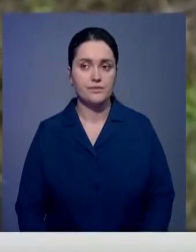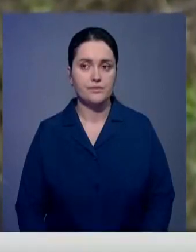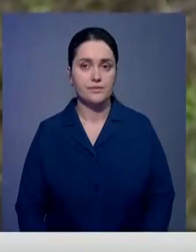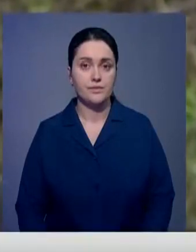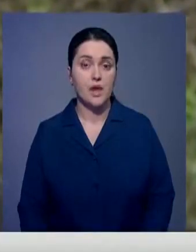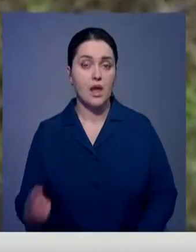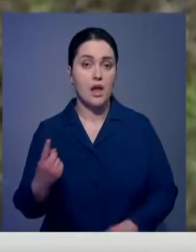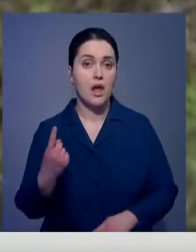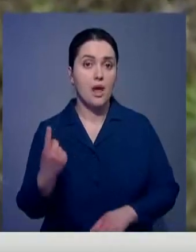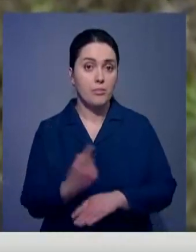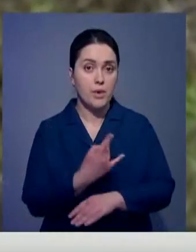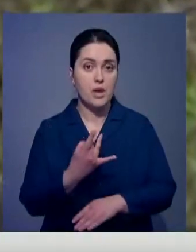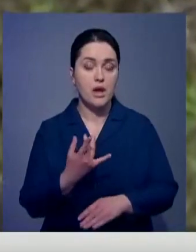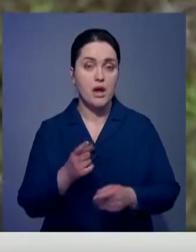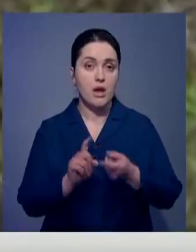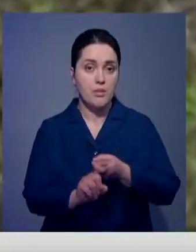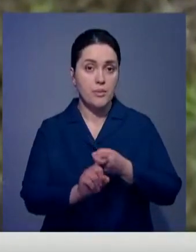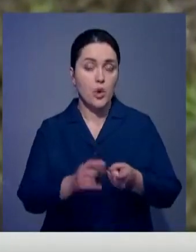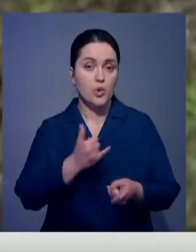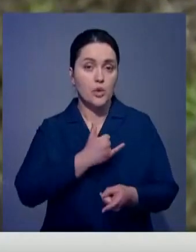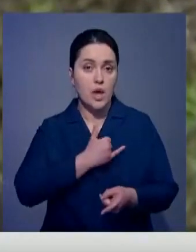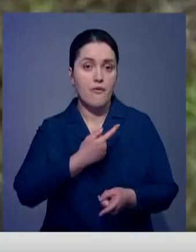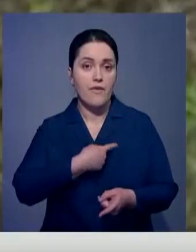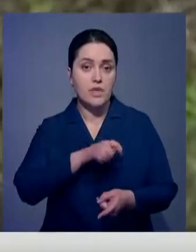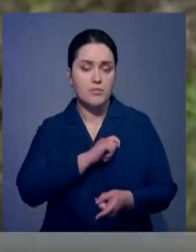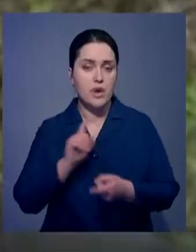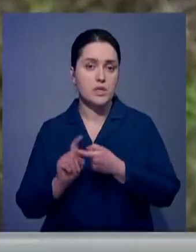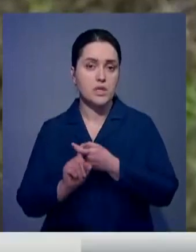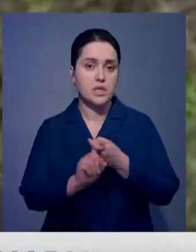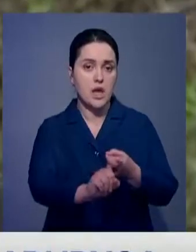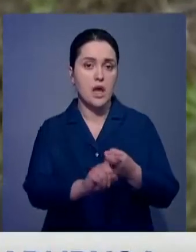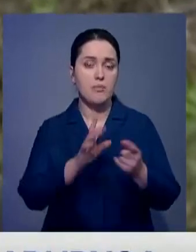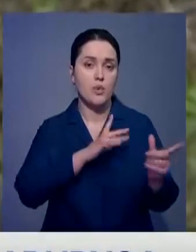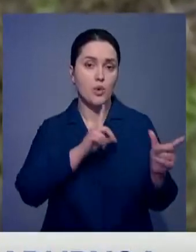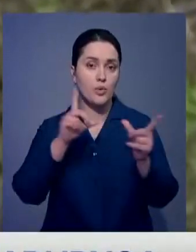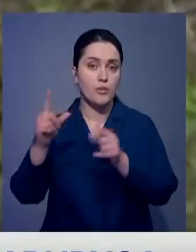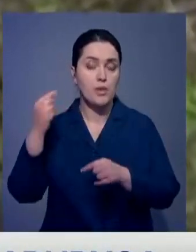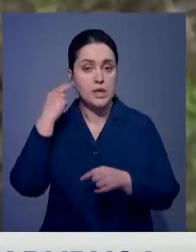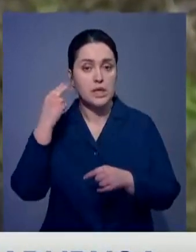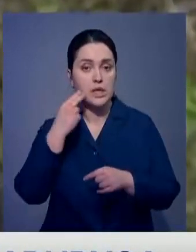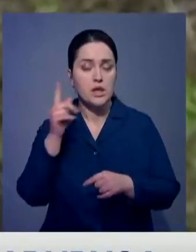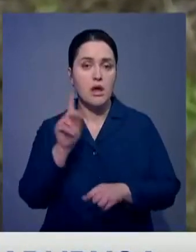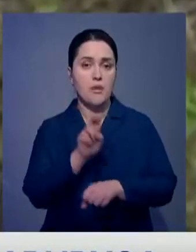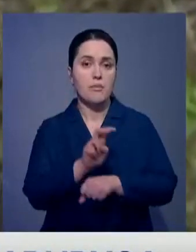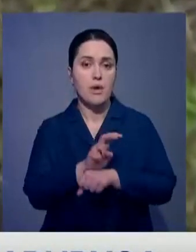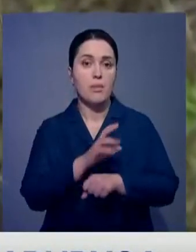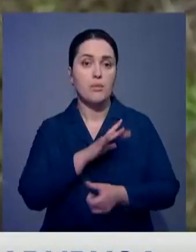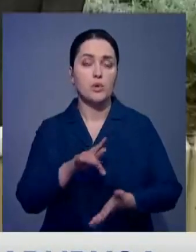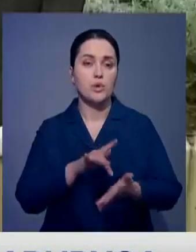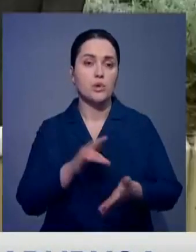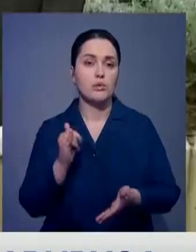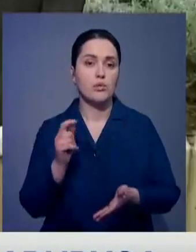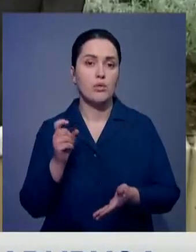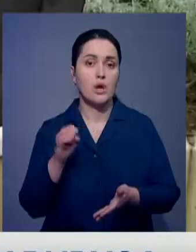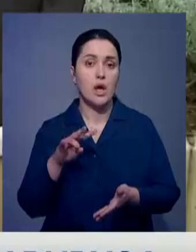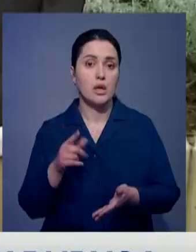Это первый случай заболеваемости в Санта-Клара. Мы полагаем, что он заразился во время пребывания в Китае. Он посещал город Ухань. За